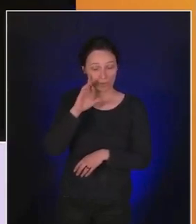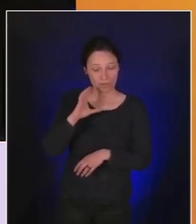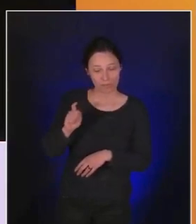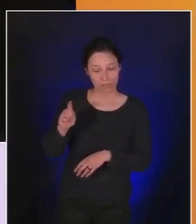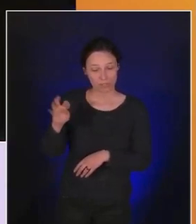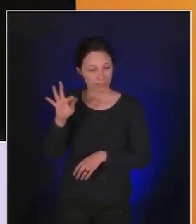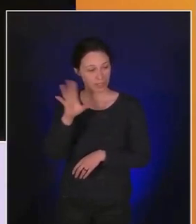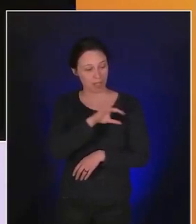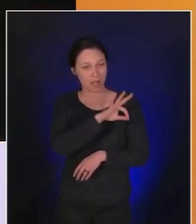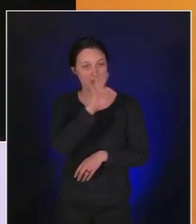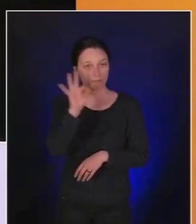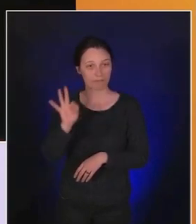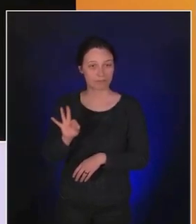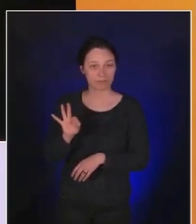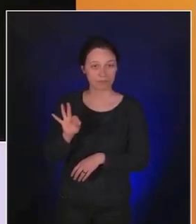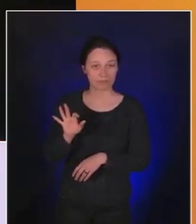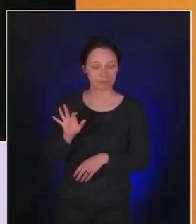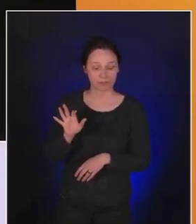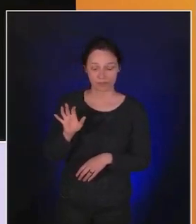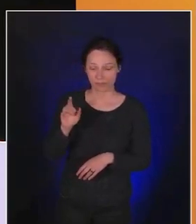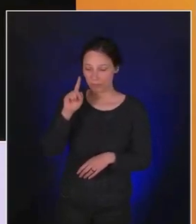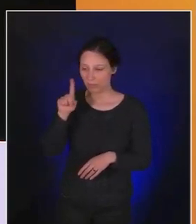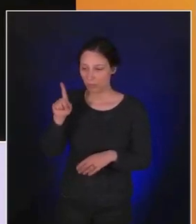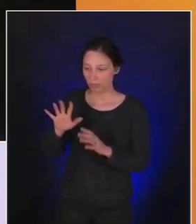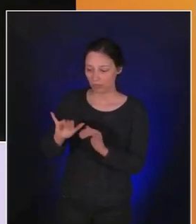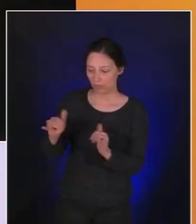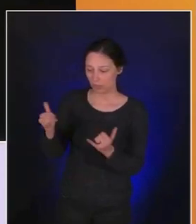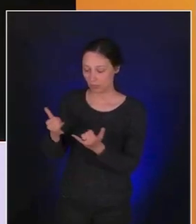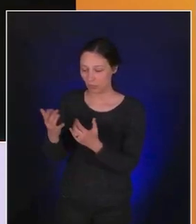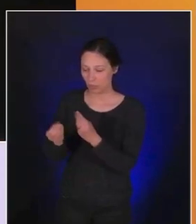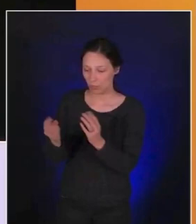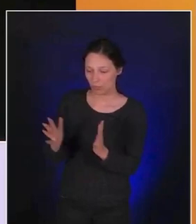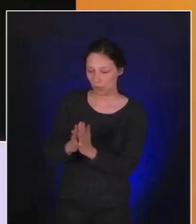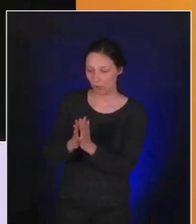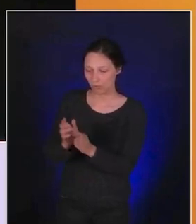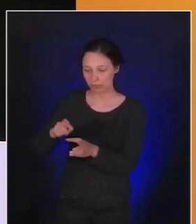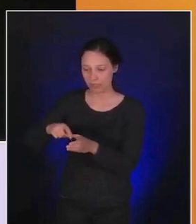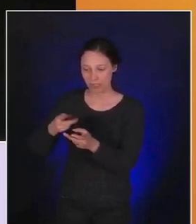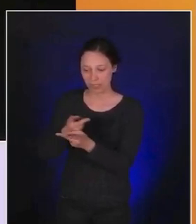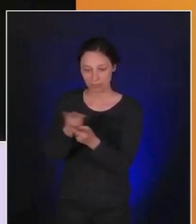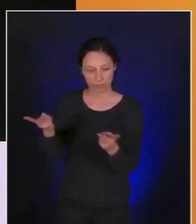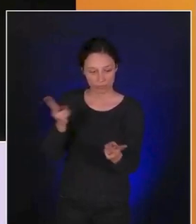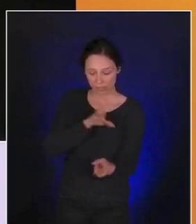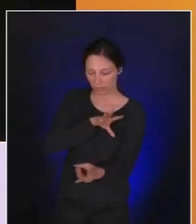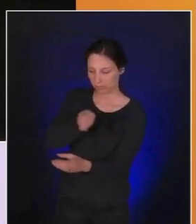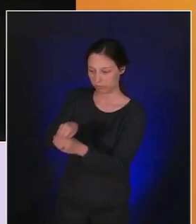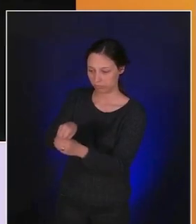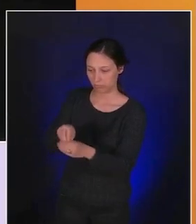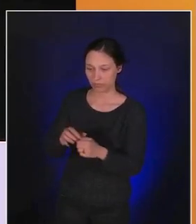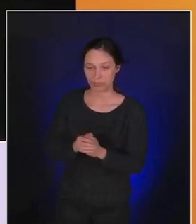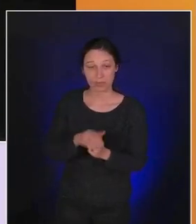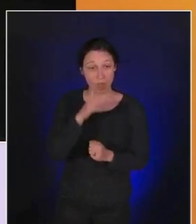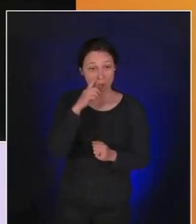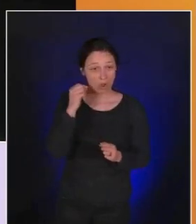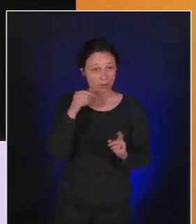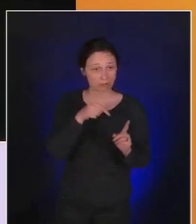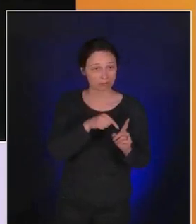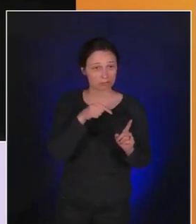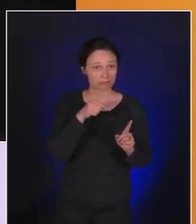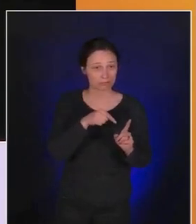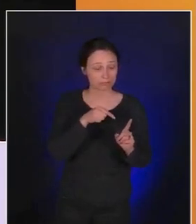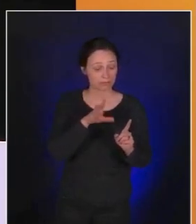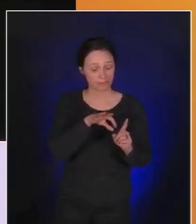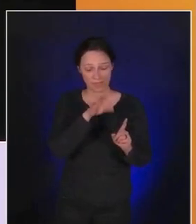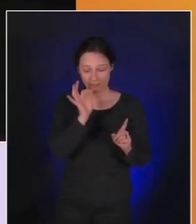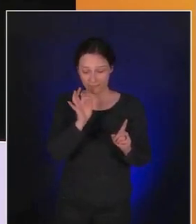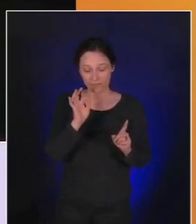à des réunions et rencontres syndicales publiques. Reza Shahabi a été invité au